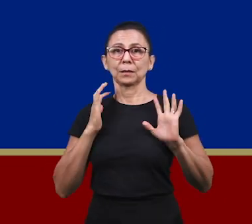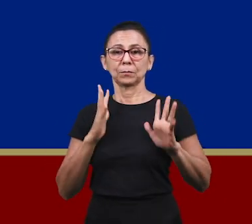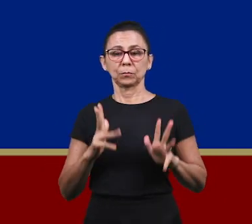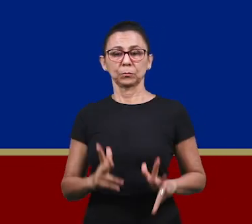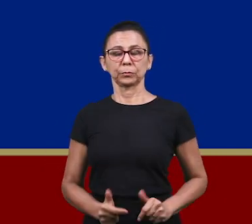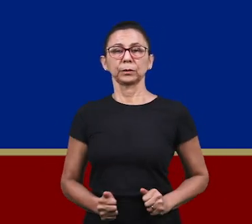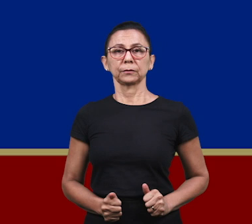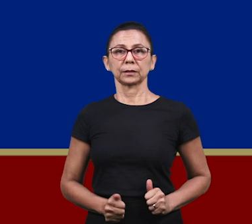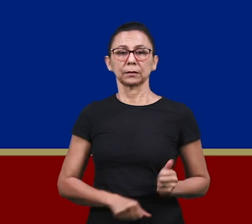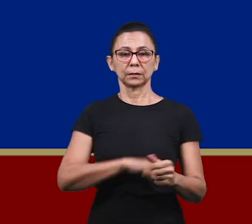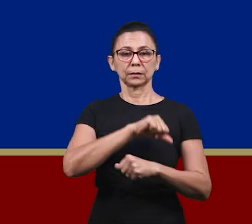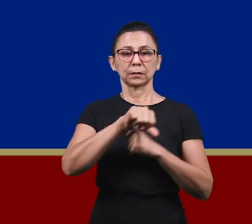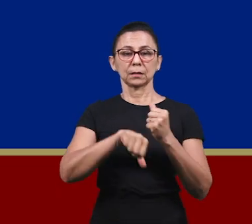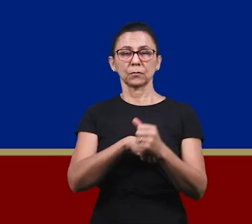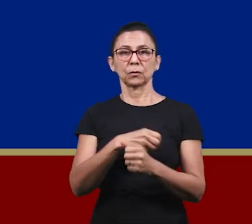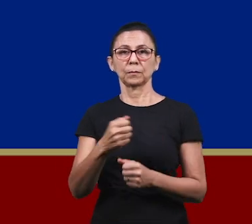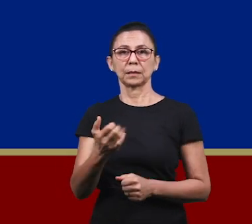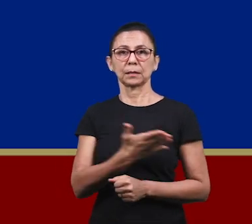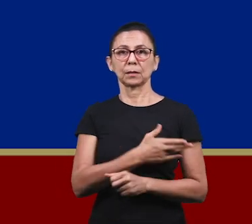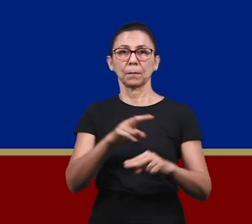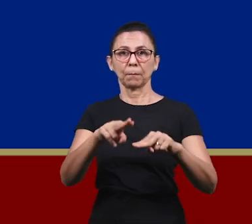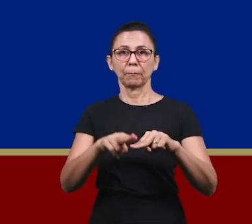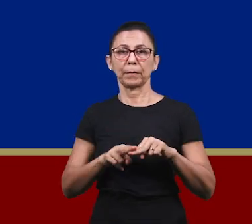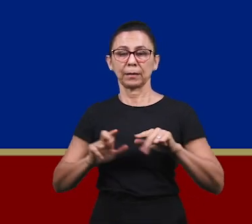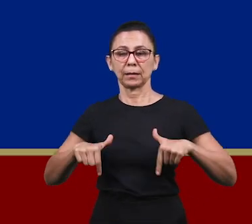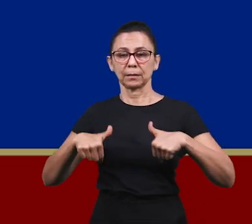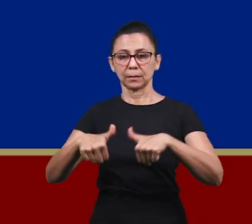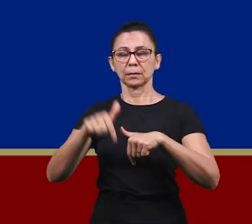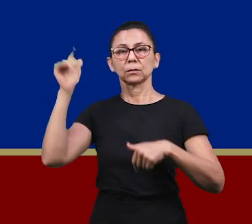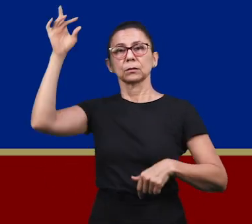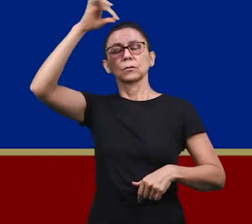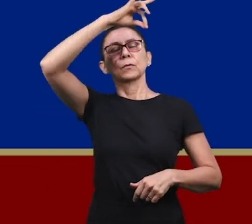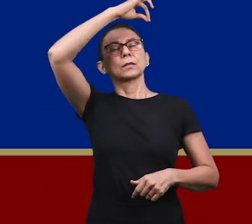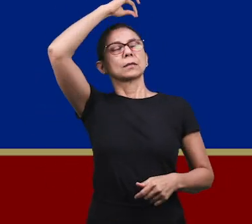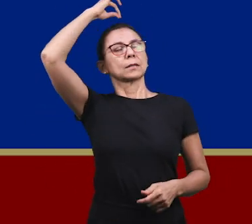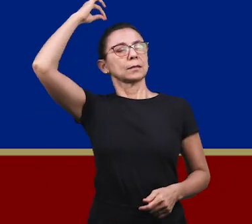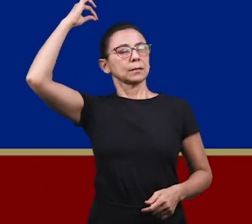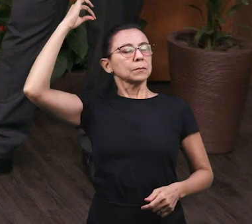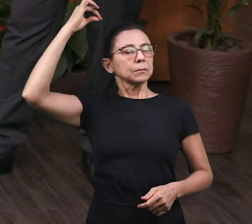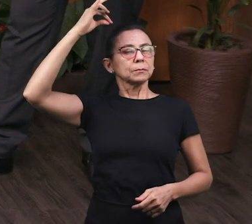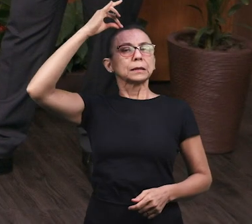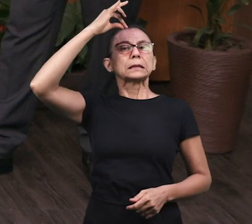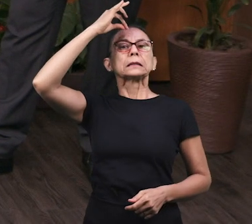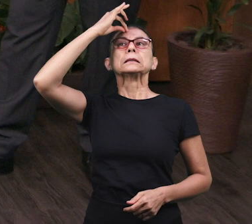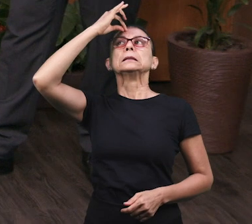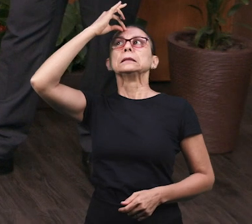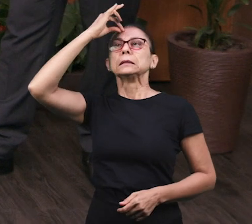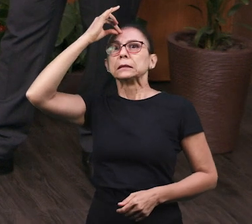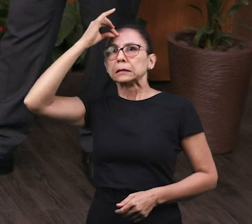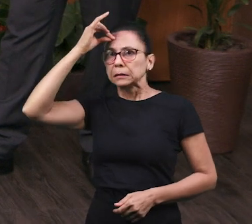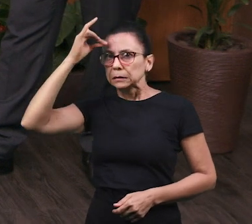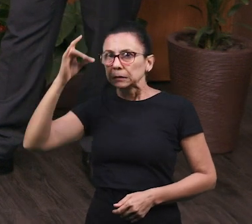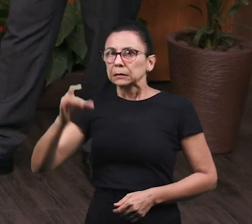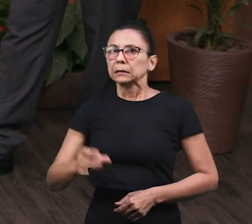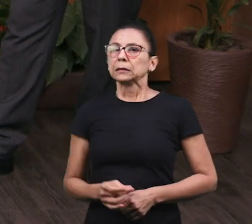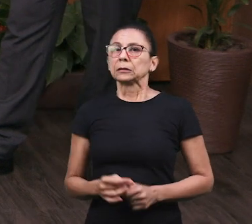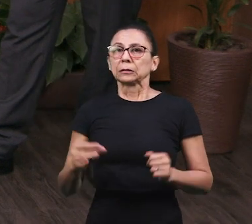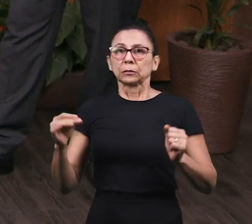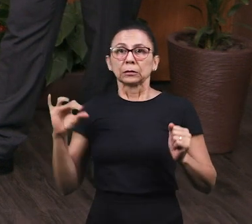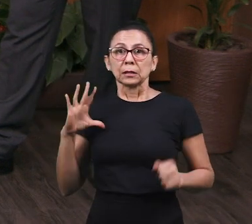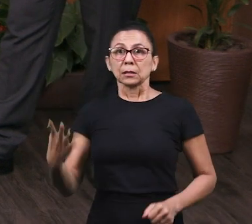renouvellement du Saint-Esprit. » Donc le texte, Sergio, donc dit, il nous a sauvés par le lavage, par le